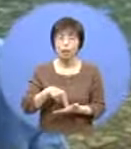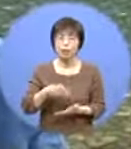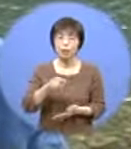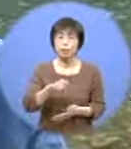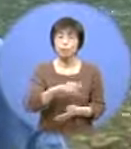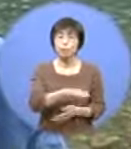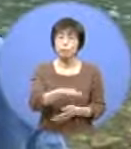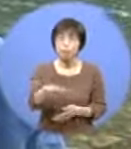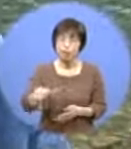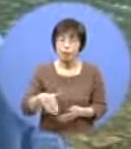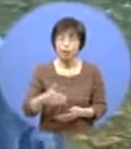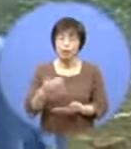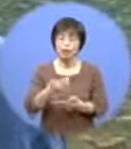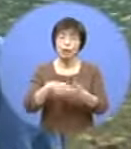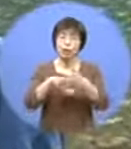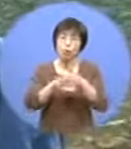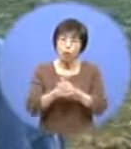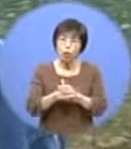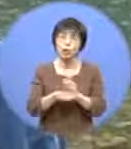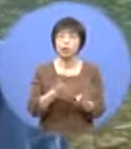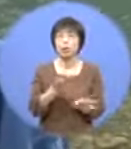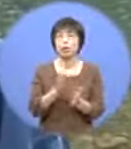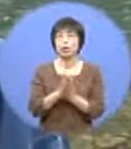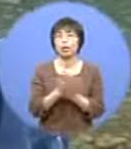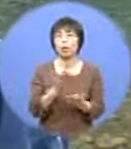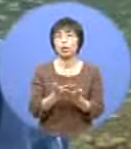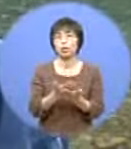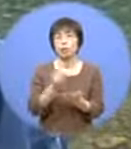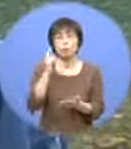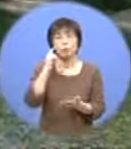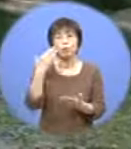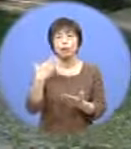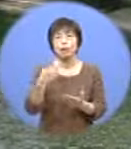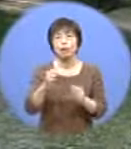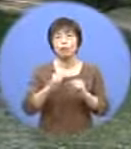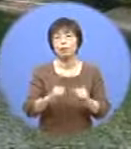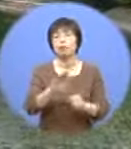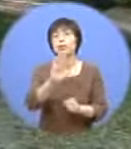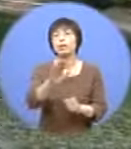ら続けていきたいなと、そんな気持ちなんですよ。